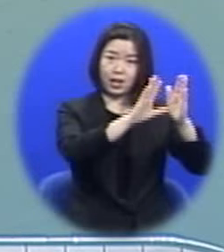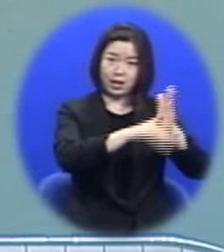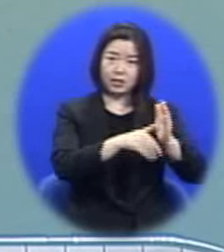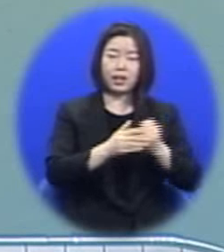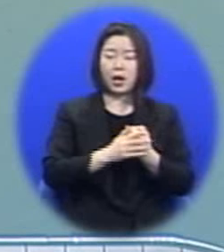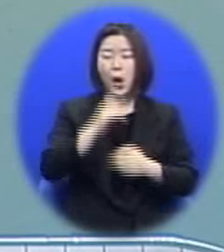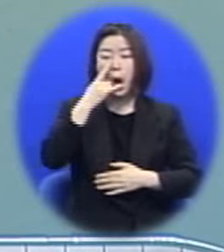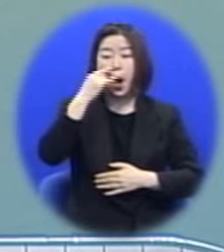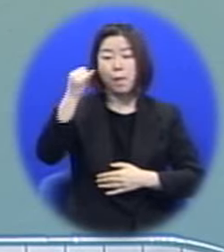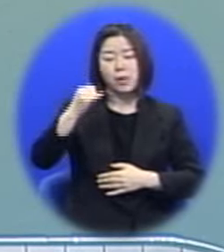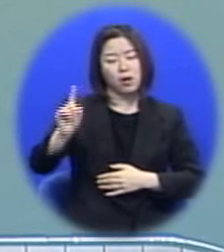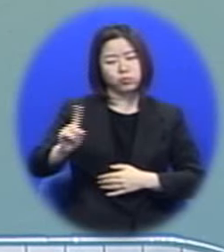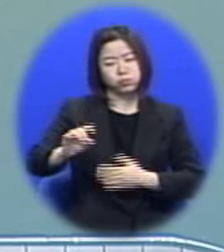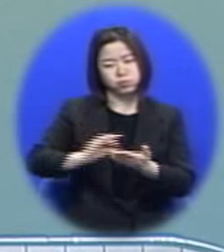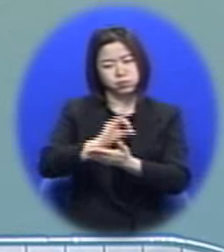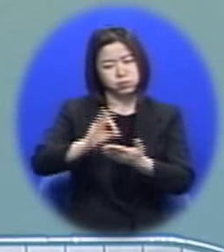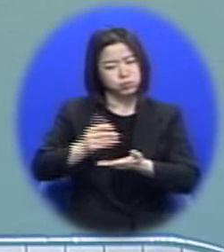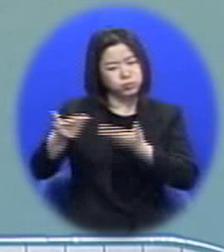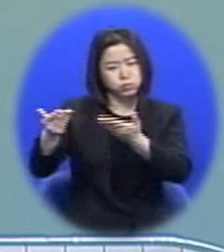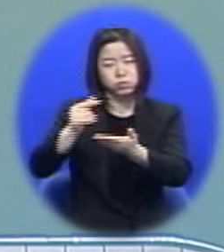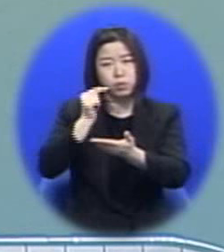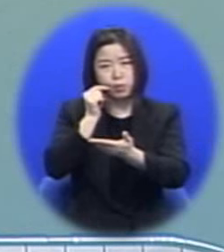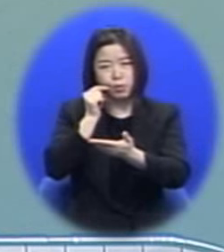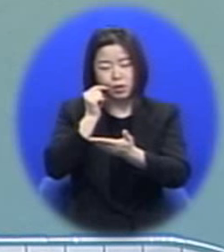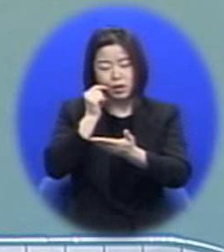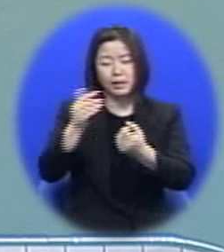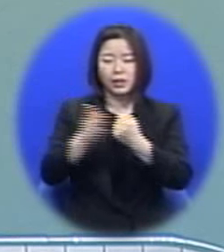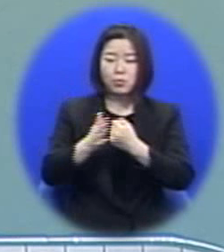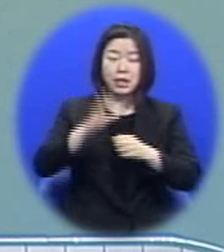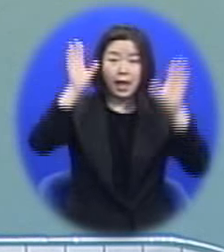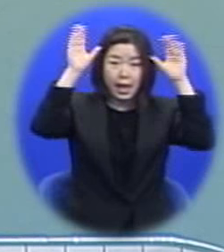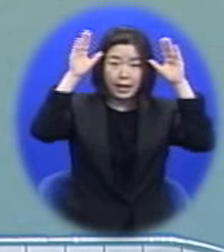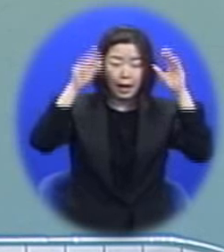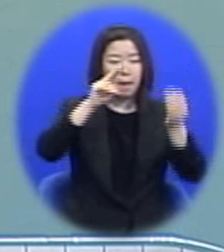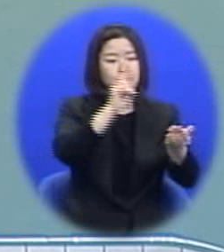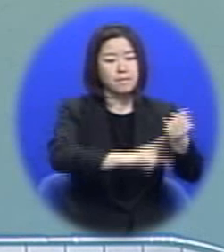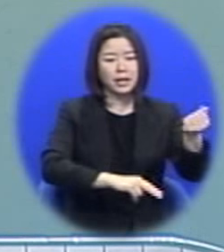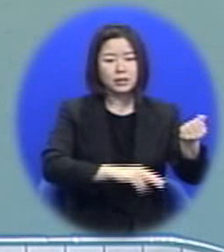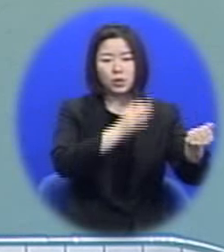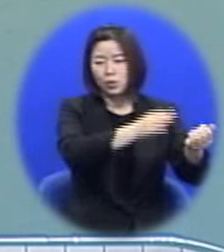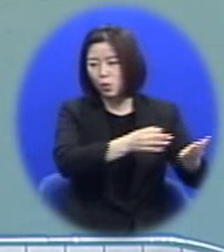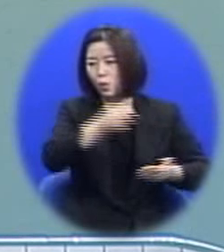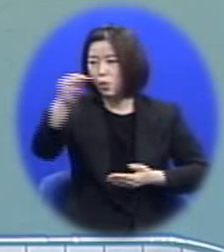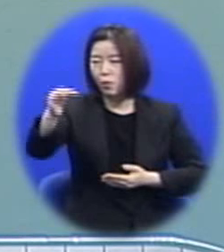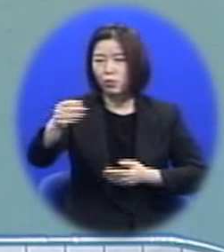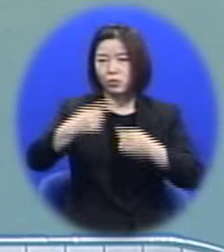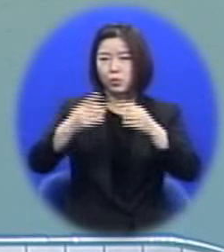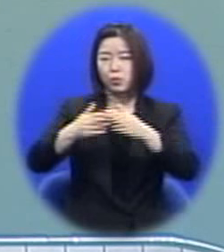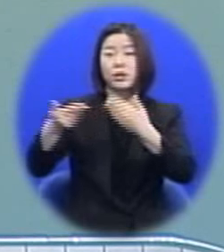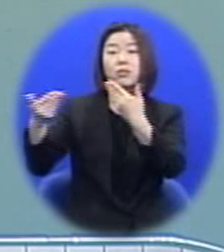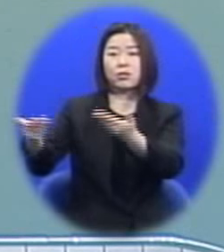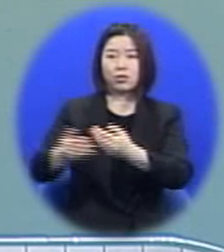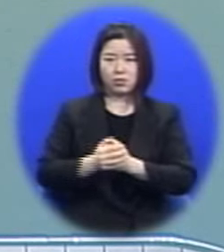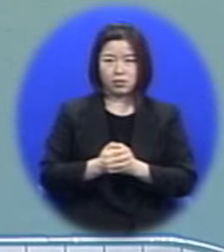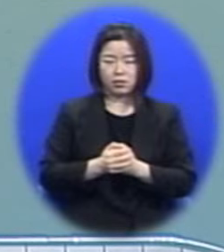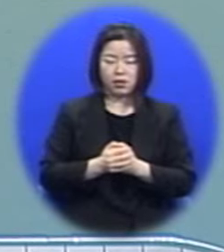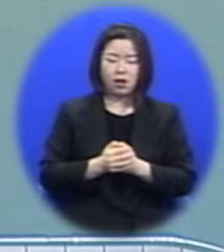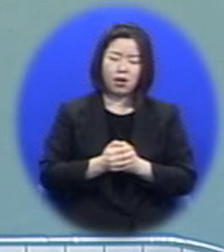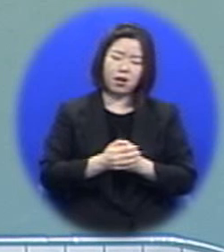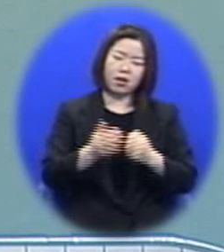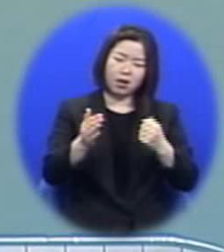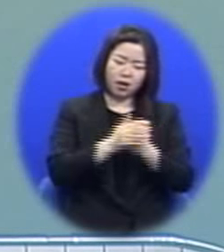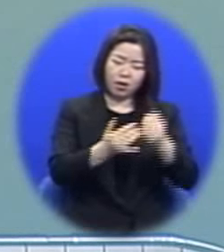뭔가 헌금을 할 게 없고 그 있는 개를 팔아다가 그걸 바친 거예요. 목사님이 얼마나 마음이